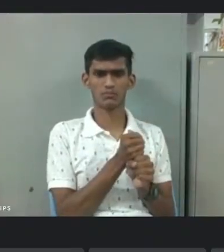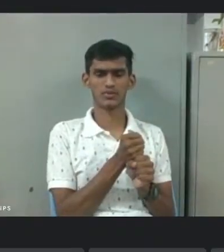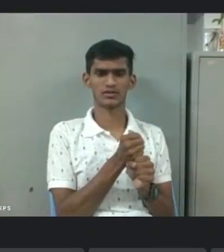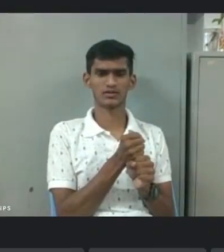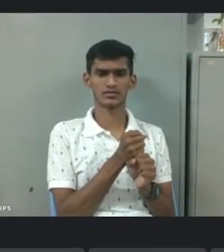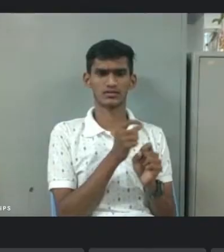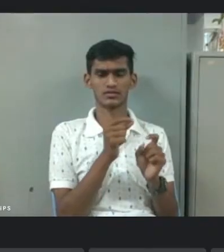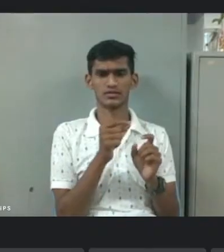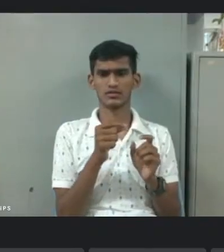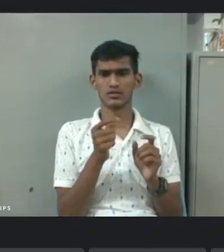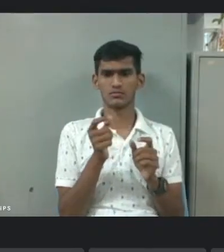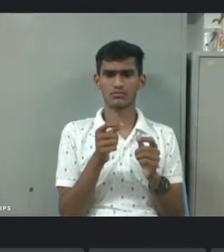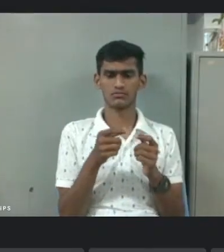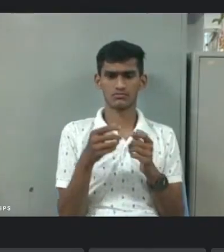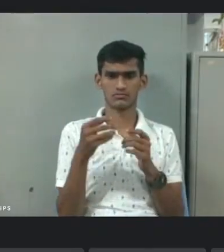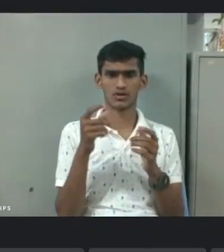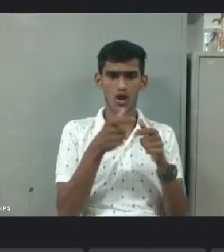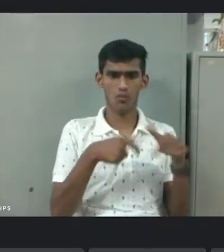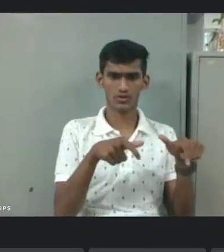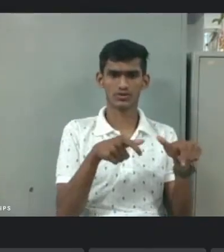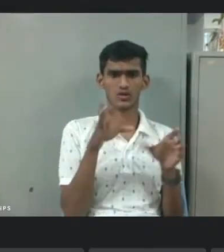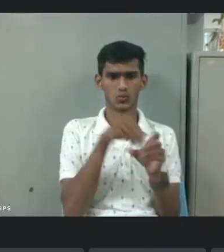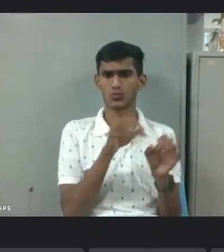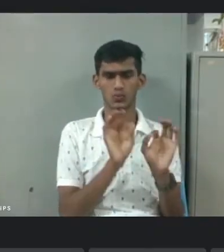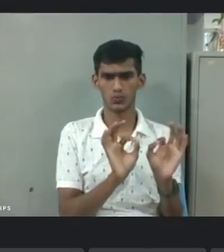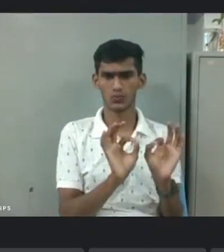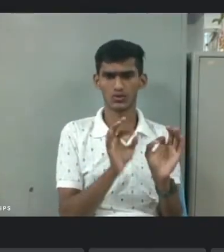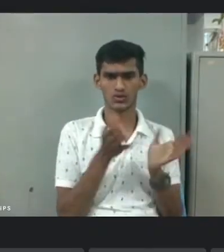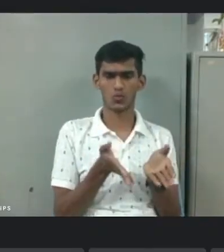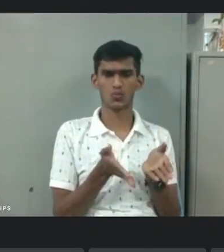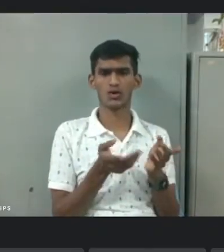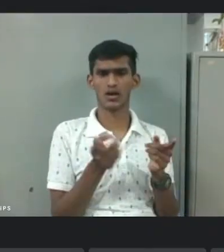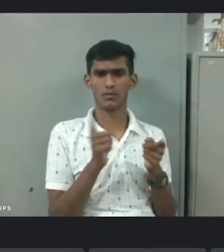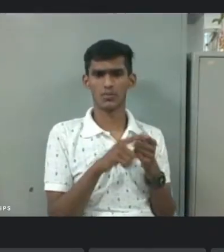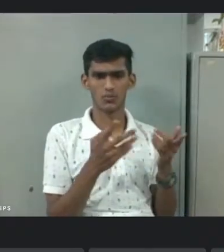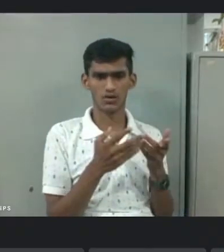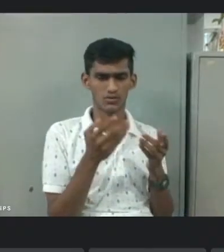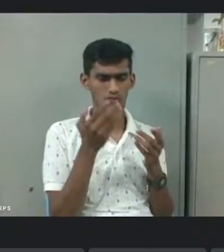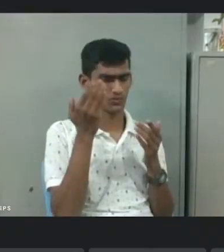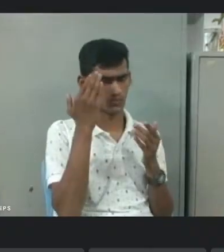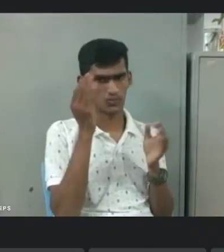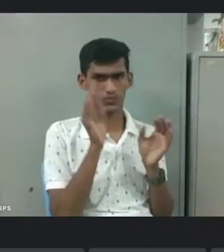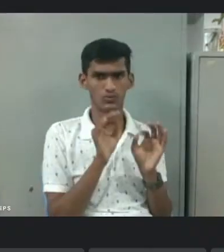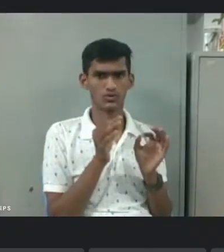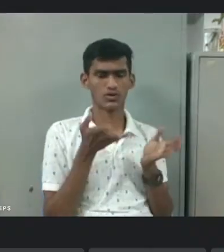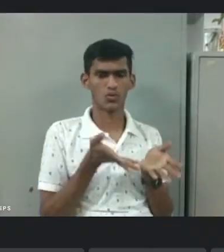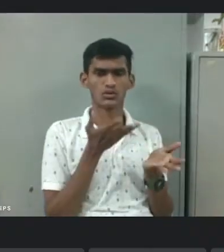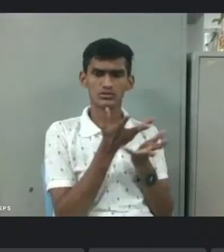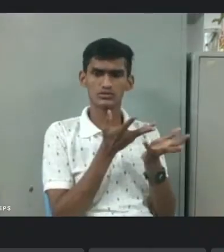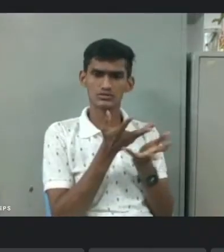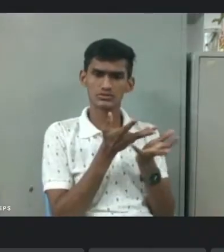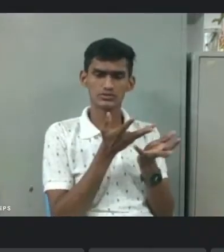ലേറ്റസ്റ്റ് അതിൻ്റെ അവസ്ഥ സ്റ്റാറ്റസ് എന്താണെന്ന് അറിയില്ല. അതിനെപ്പറ്റി പലപ്പോഴും ചർച്ചകൾ വന്നിട്ടുണ്ടായിരുന്നു.